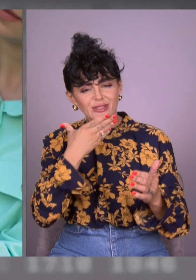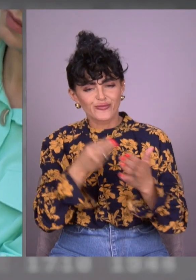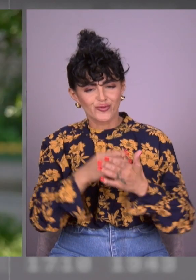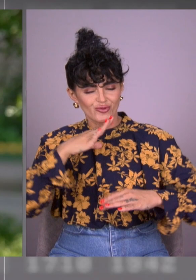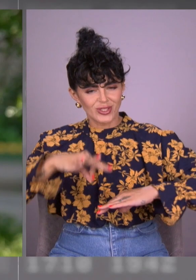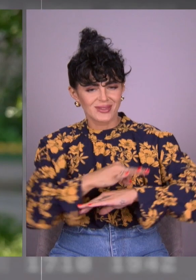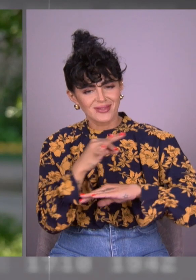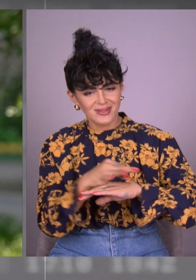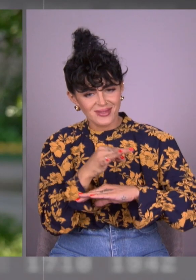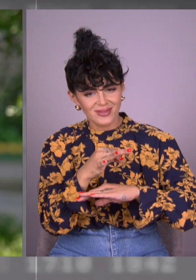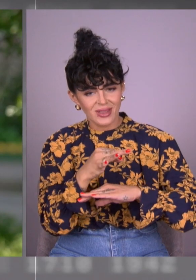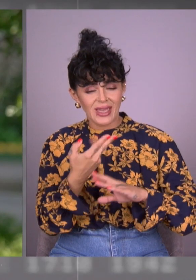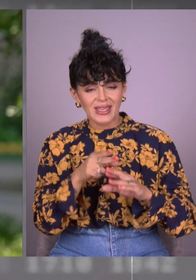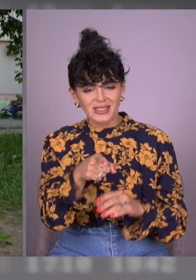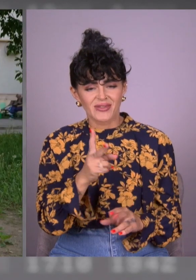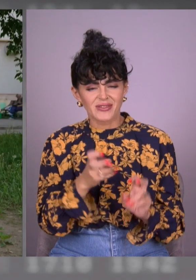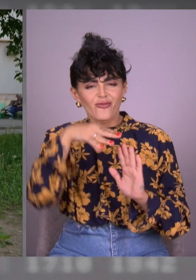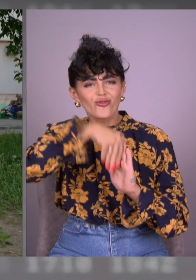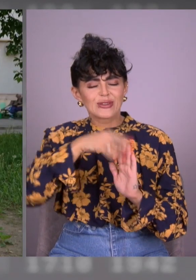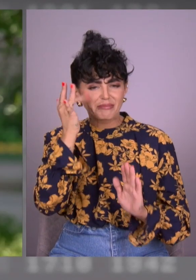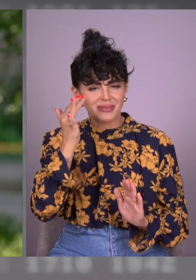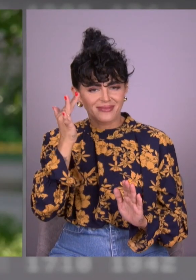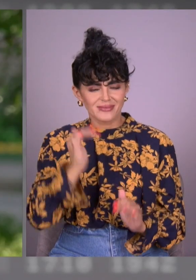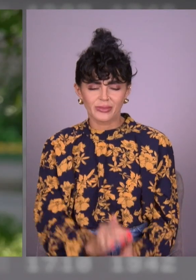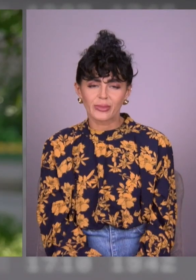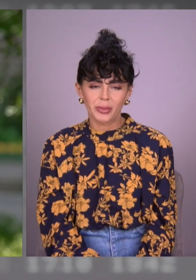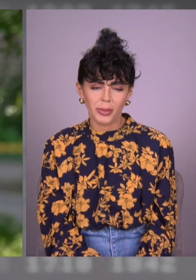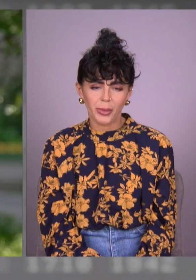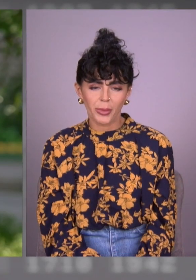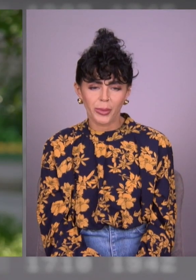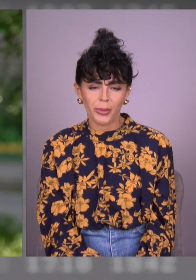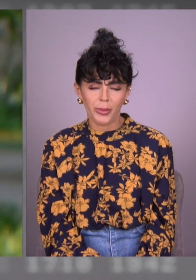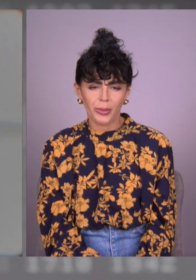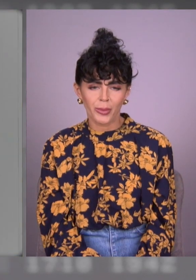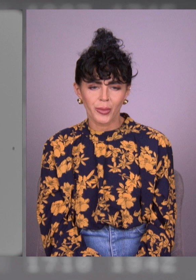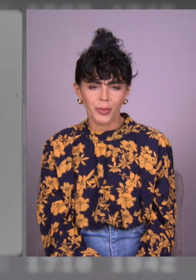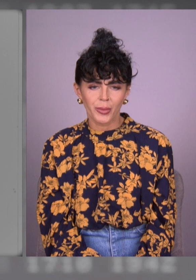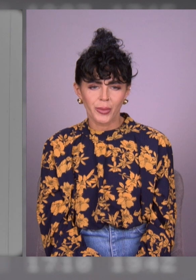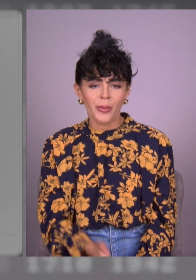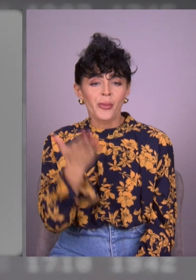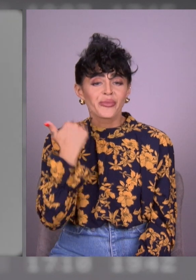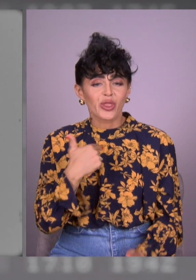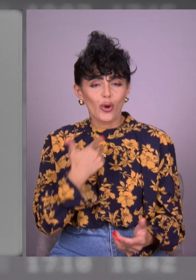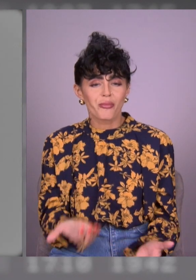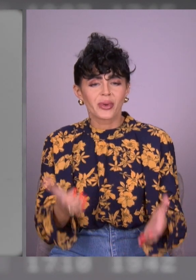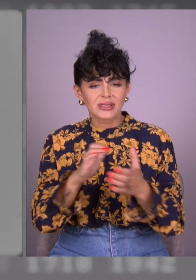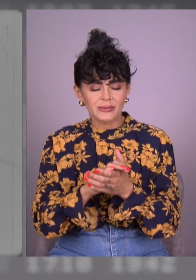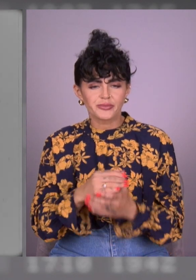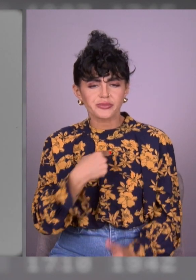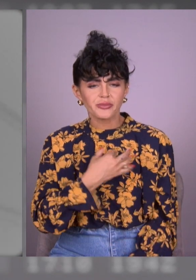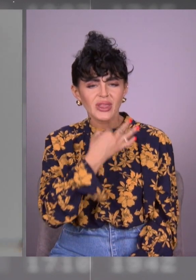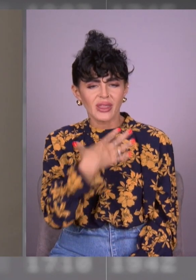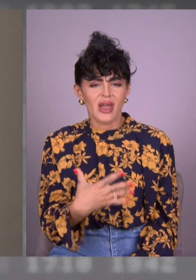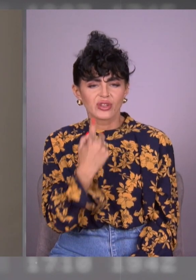нього асоціюється ця квітка зі мною. Так, що ще? Коли ми познайомилися, мені дуже подобався червоний колір в